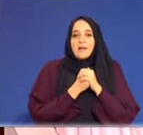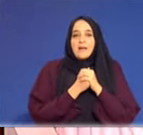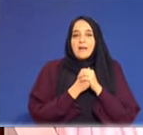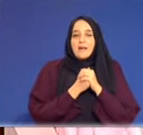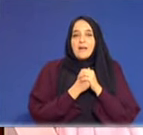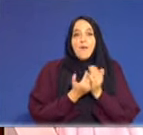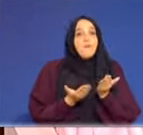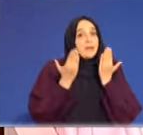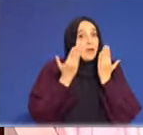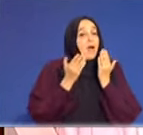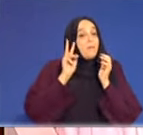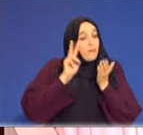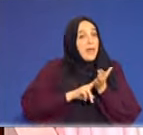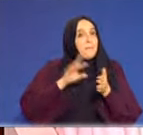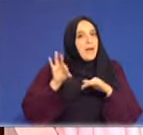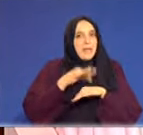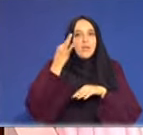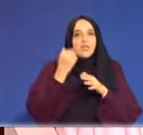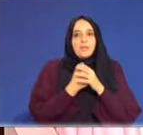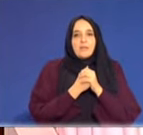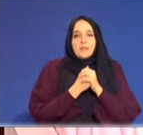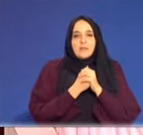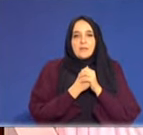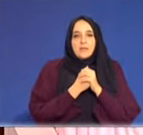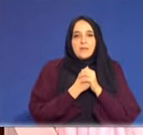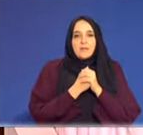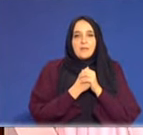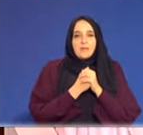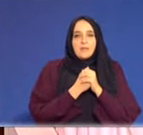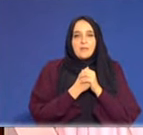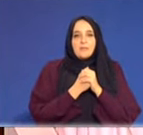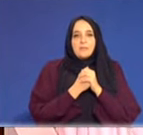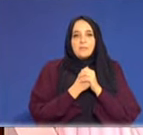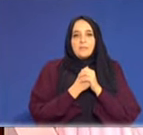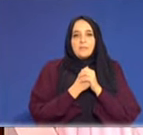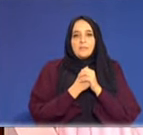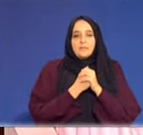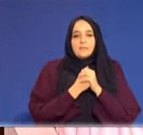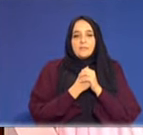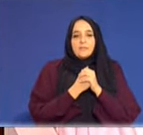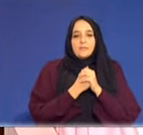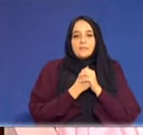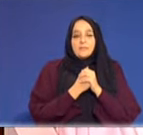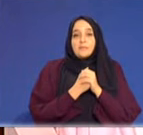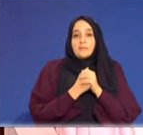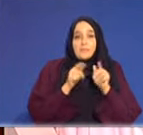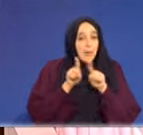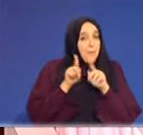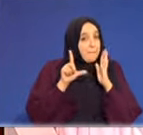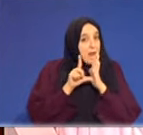والفاتحة هي عقد شرعي. شكرا. في نظر الشريعة الإسلامية بل حتى